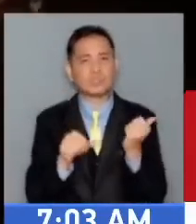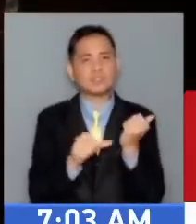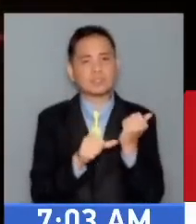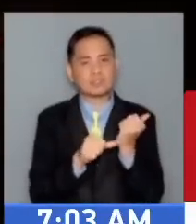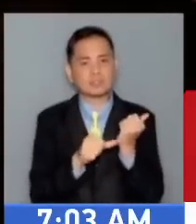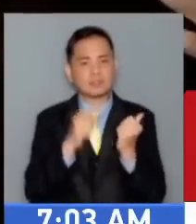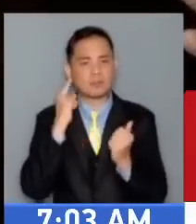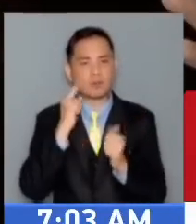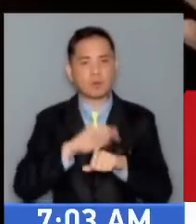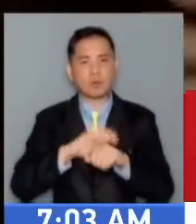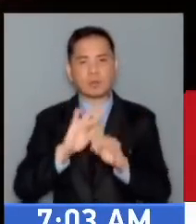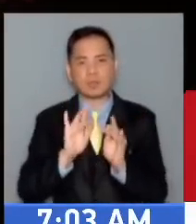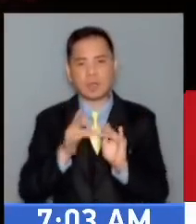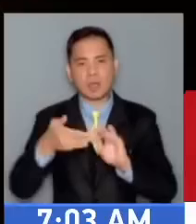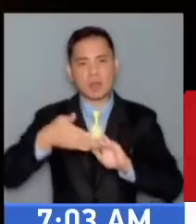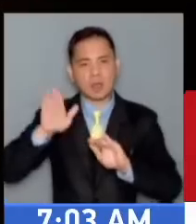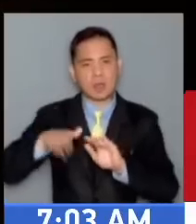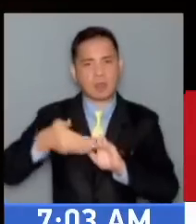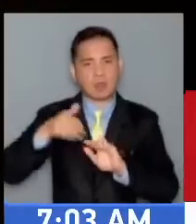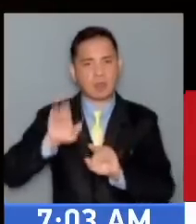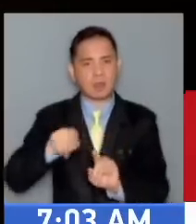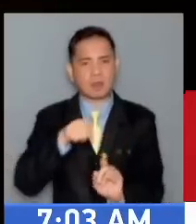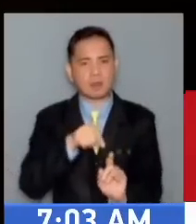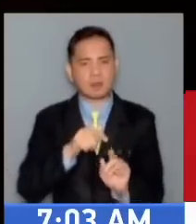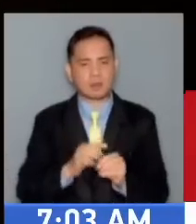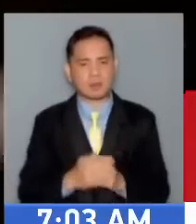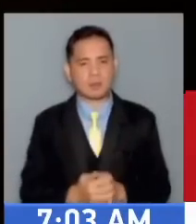gaming. So yung whether or not kung